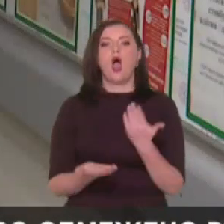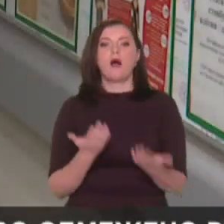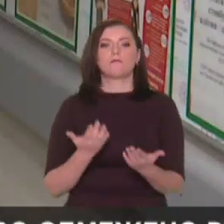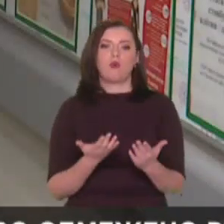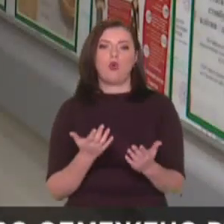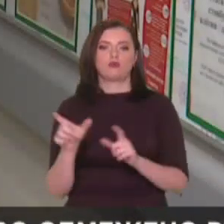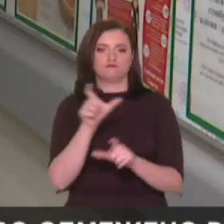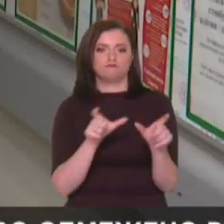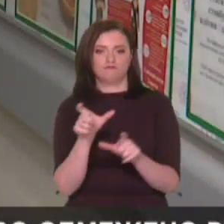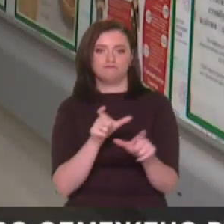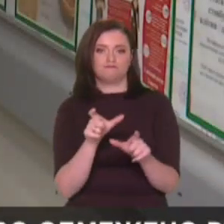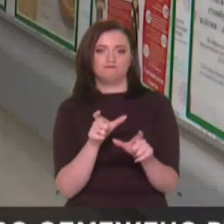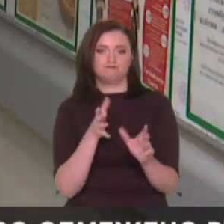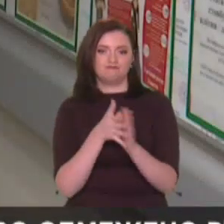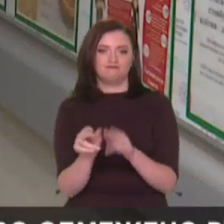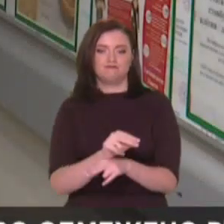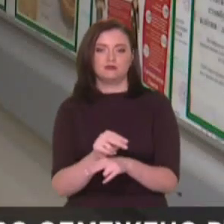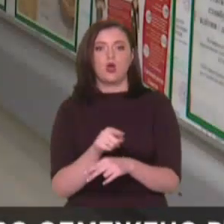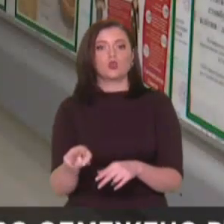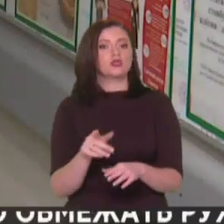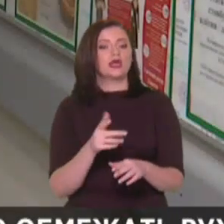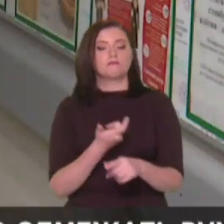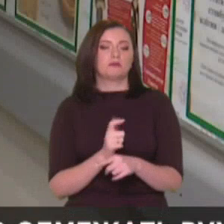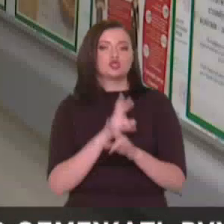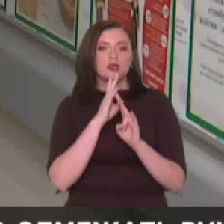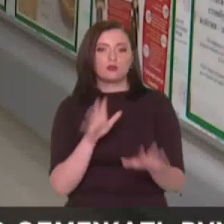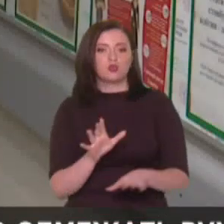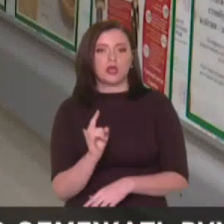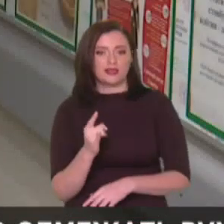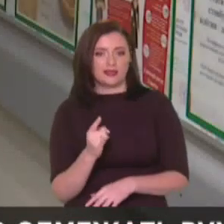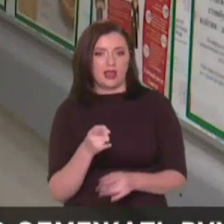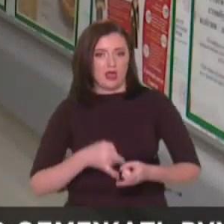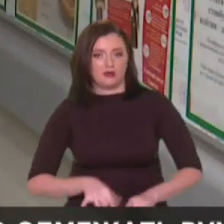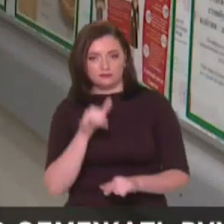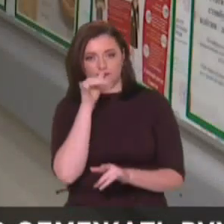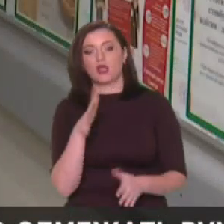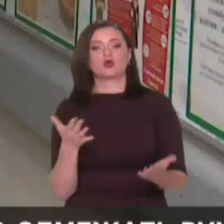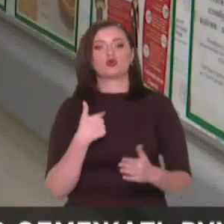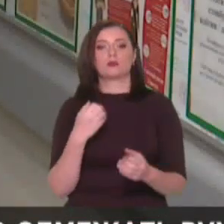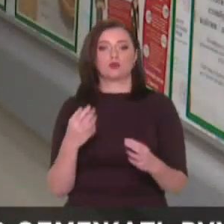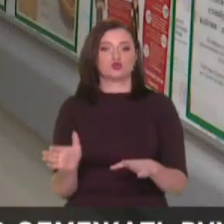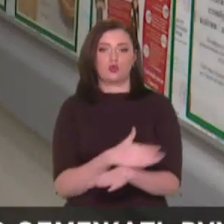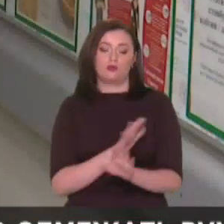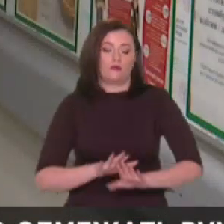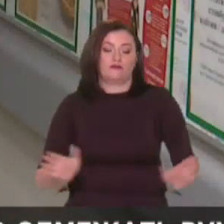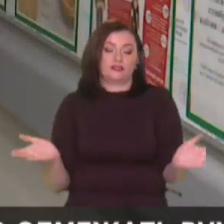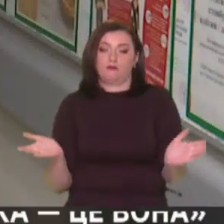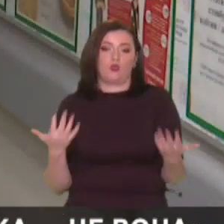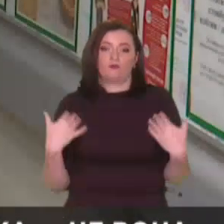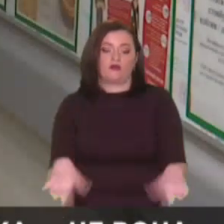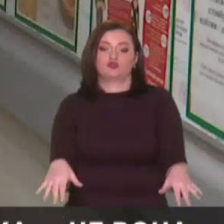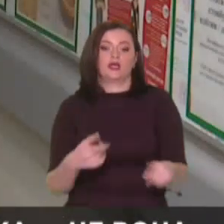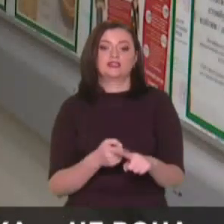їх. У них вже більше не буде дітей. І якщо ми просто уберемо їх, ну все, вже